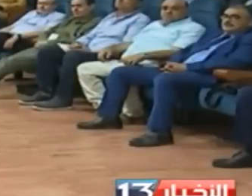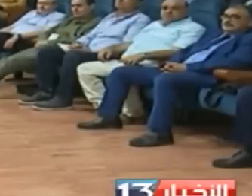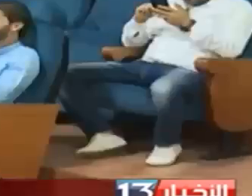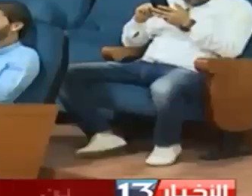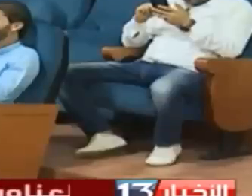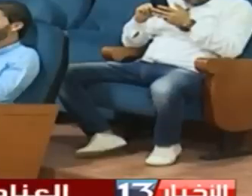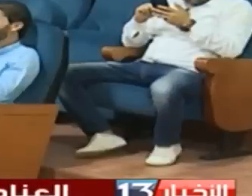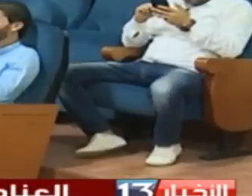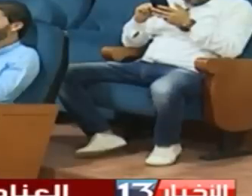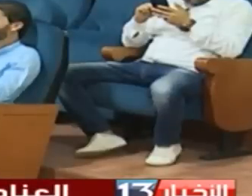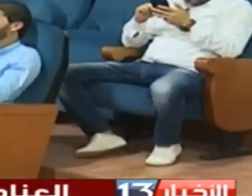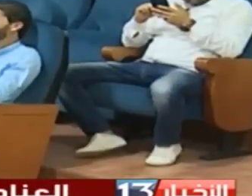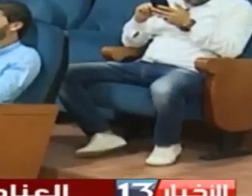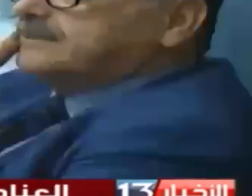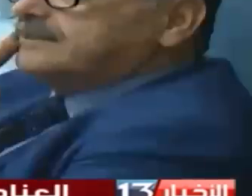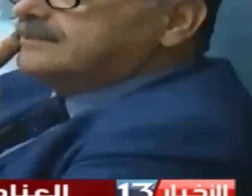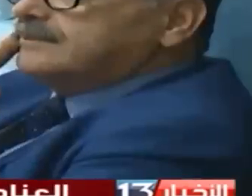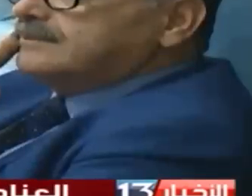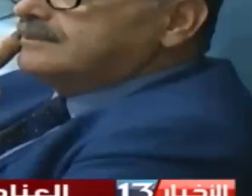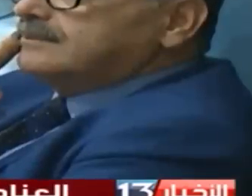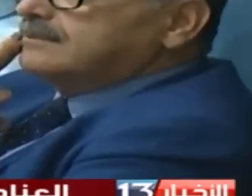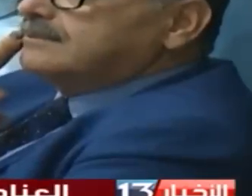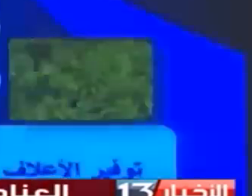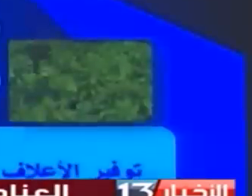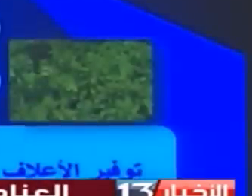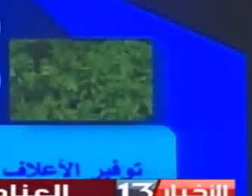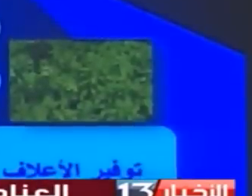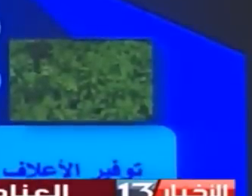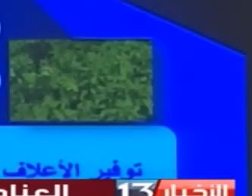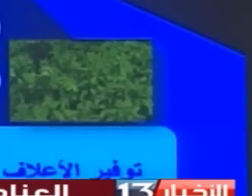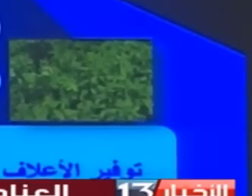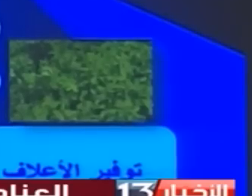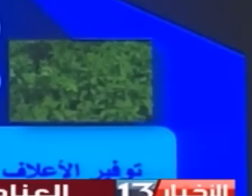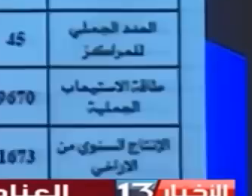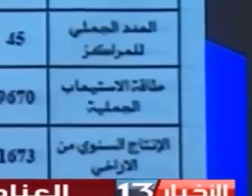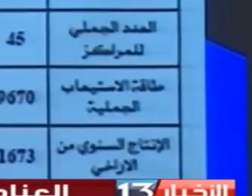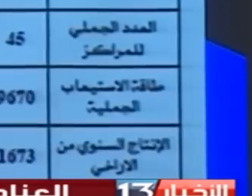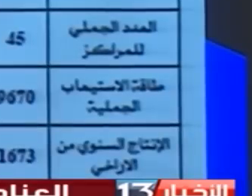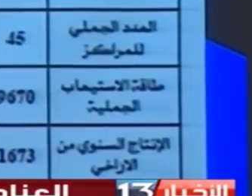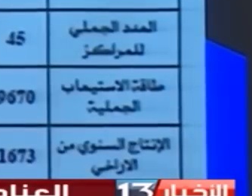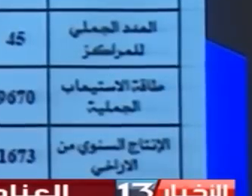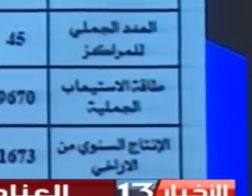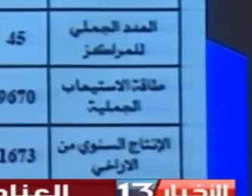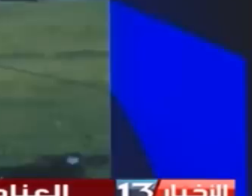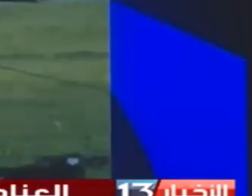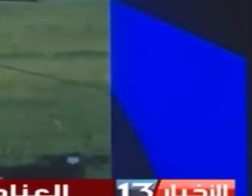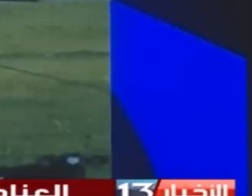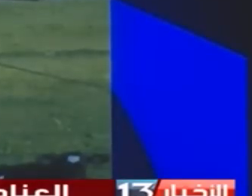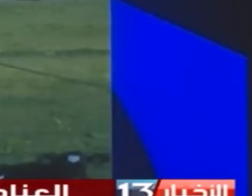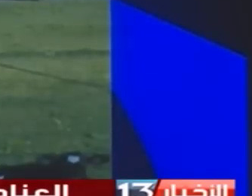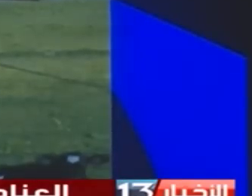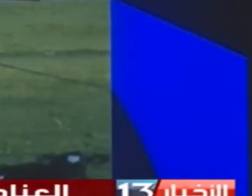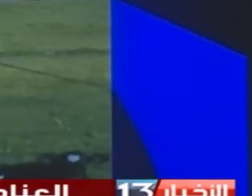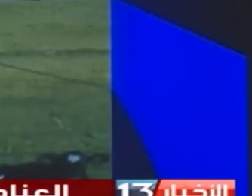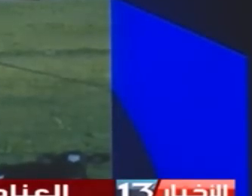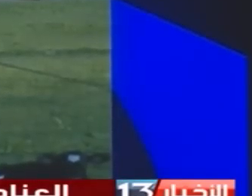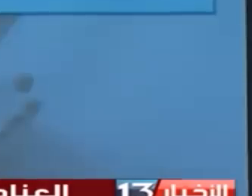مهنيون ومصنعون وفلاحة يؤكدون تدهور منظومة الألبان جراء تراجع عدد الأبقار بسبب